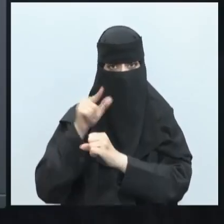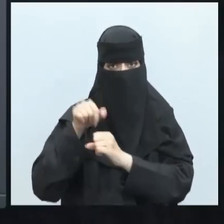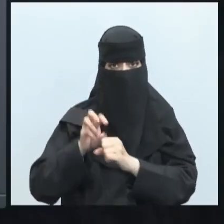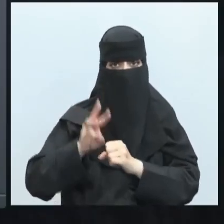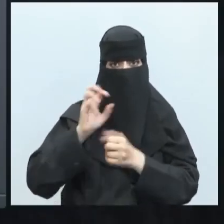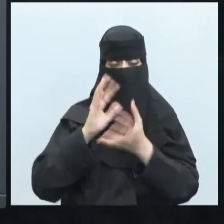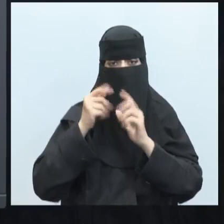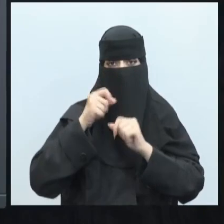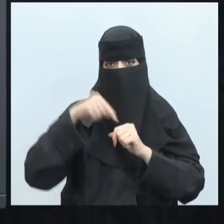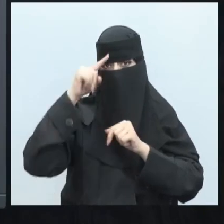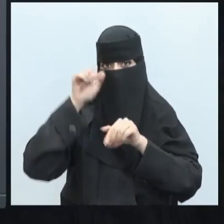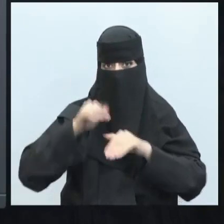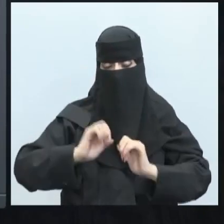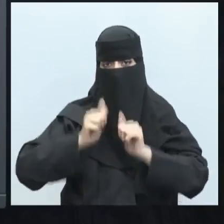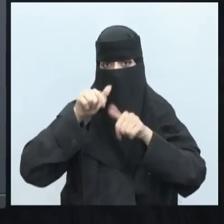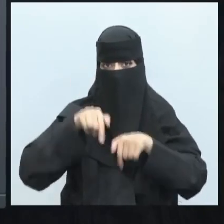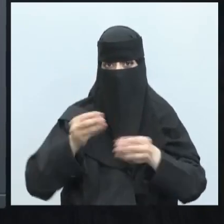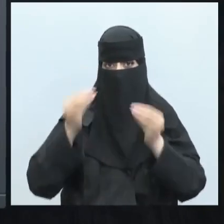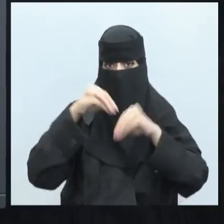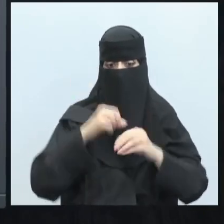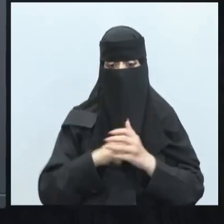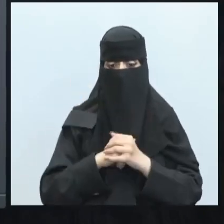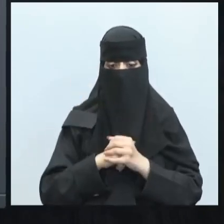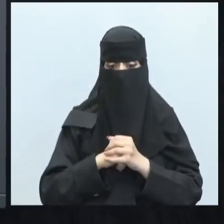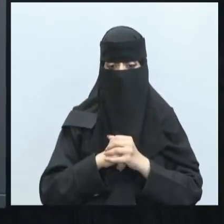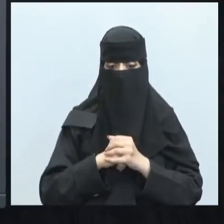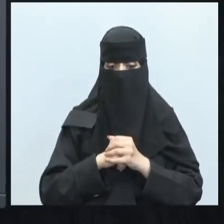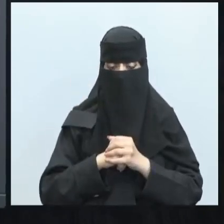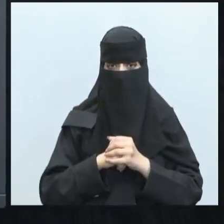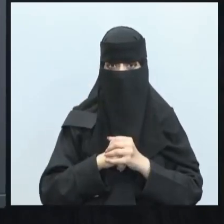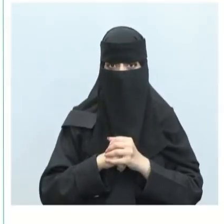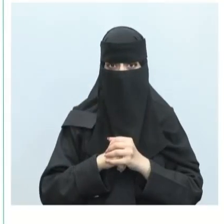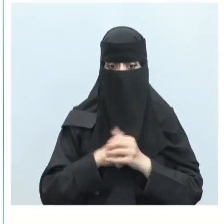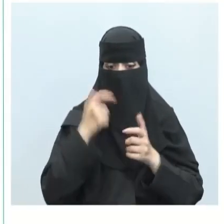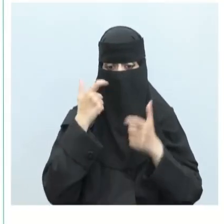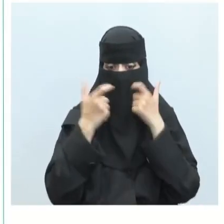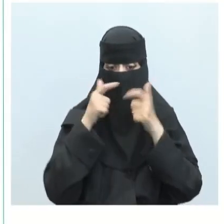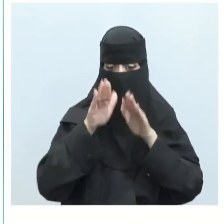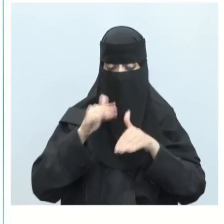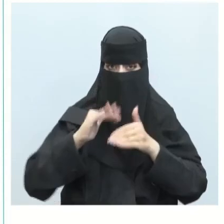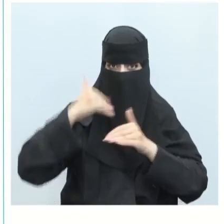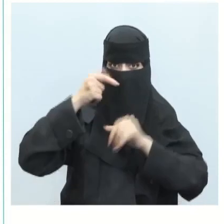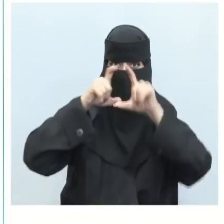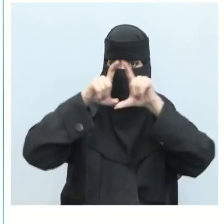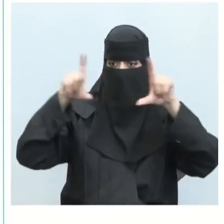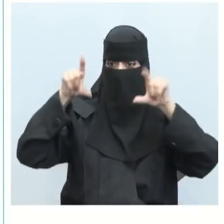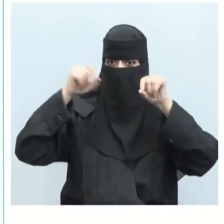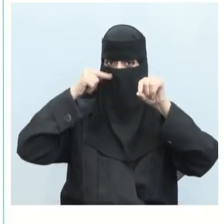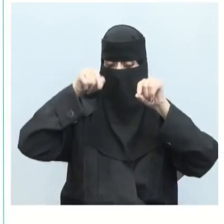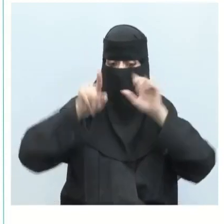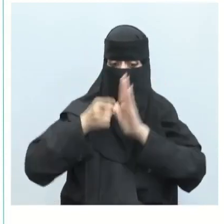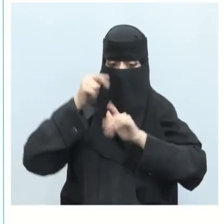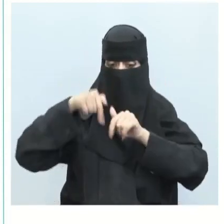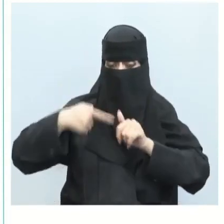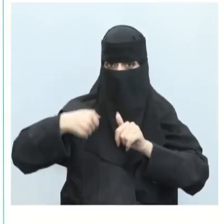الشبكه الافتراضيه التي قمنا باضافتها نشاهد هنا عند ظهور هذه الشبكه التي اطلقنا